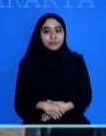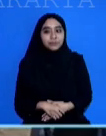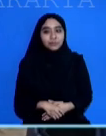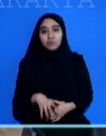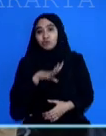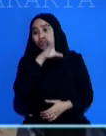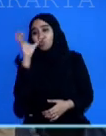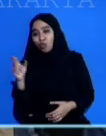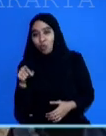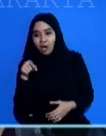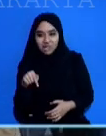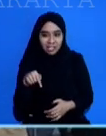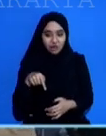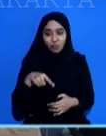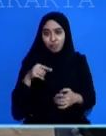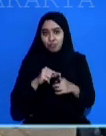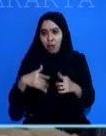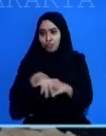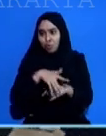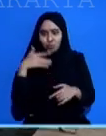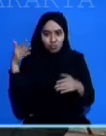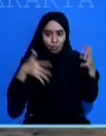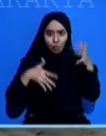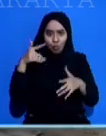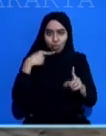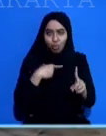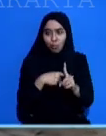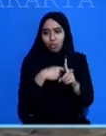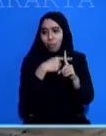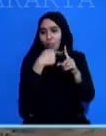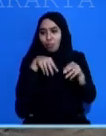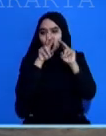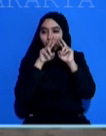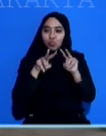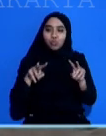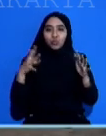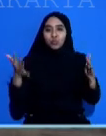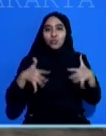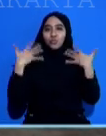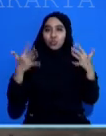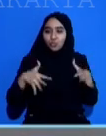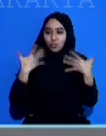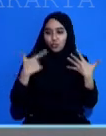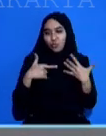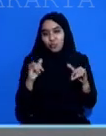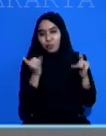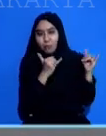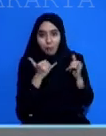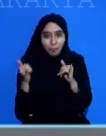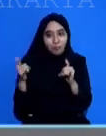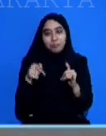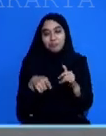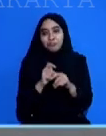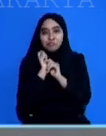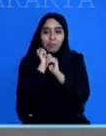kawasan pantai pun nampak semakin ramai. Selain bermain dan menikmati suasana pantai, sejumlah warga juga terlihat asik melakukan aktivitas